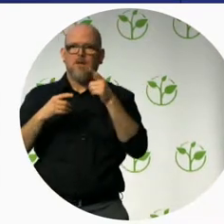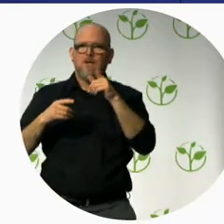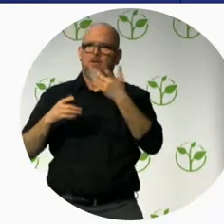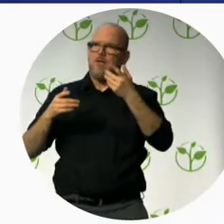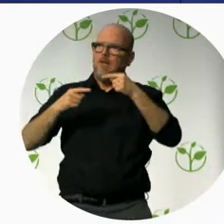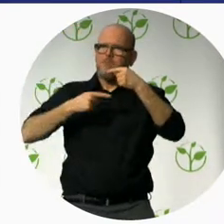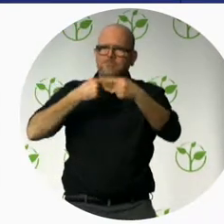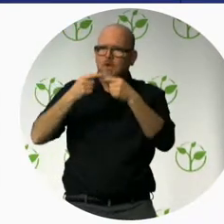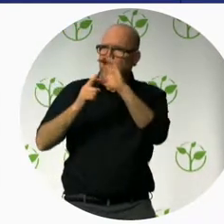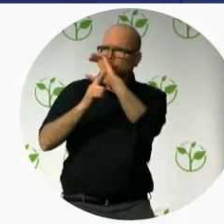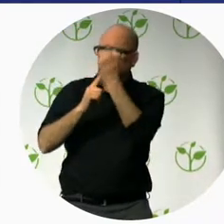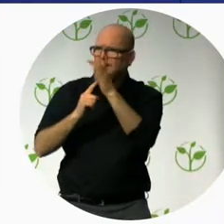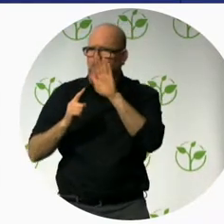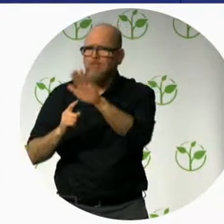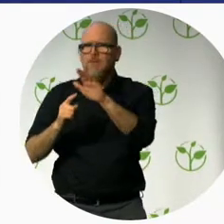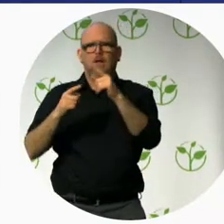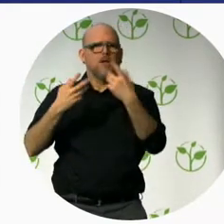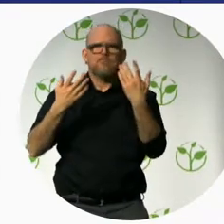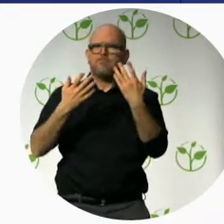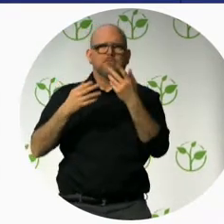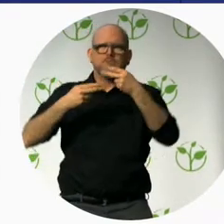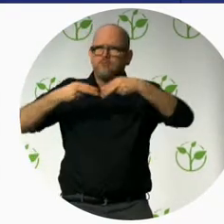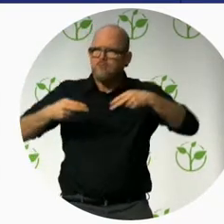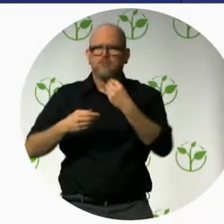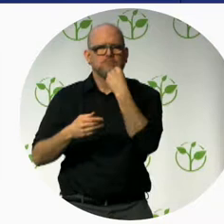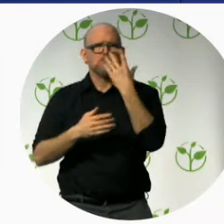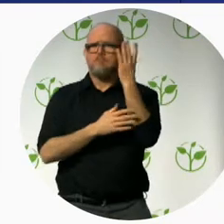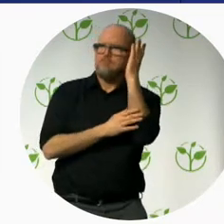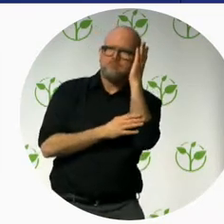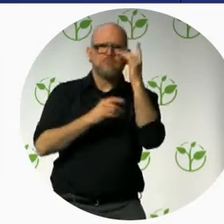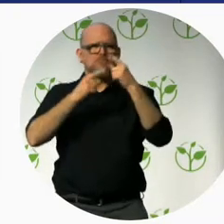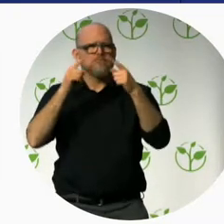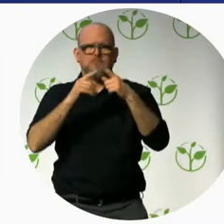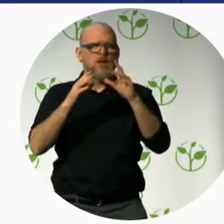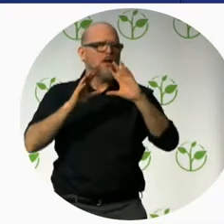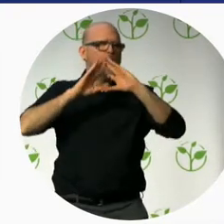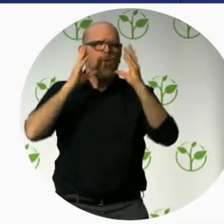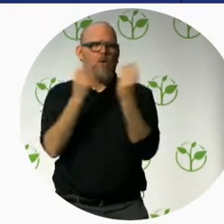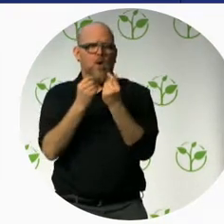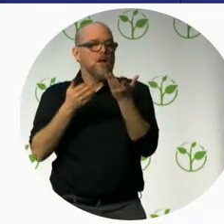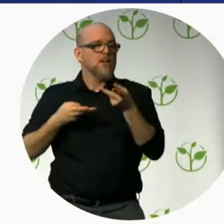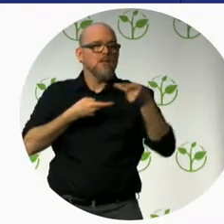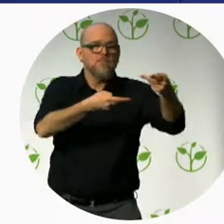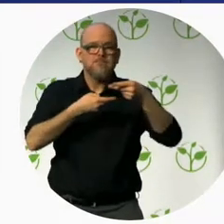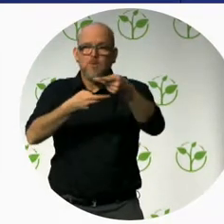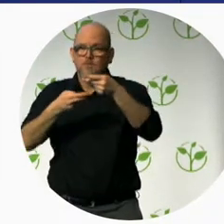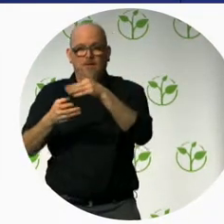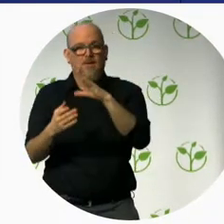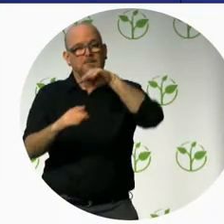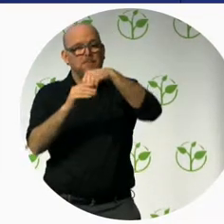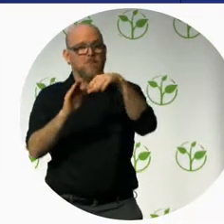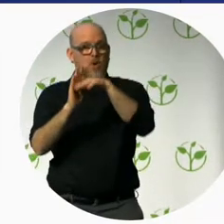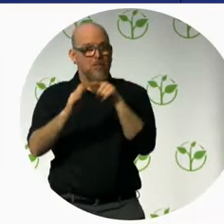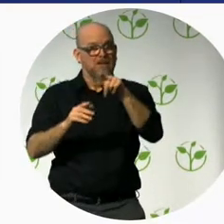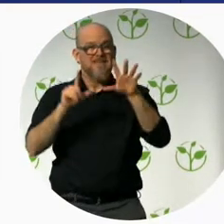gastronomia, konstrukcja czy transport. Tym niemniej, ten rozwojowy sektor boryka się ze